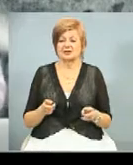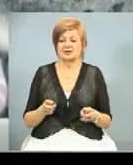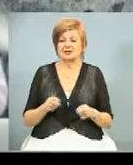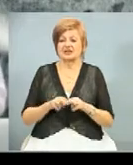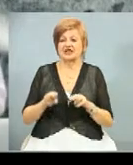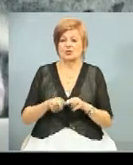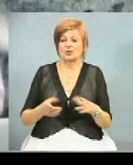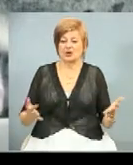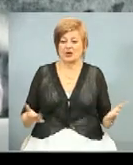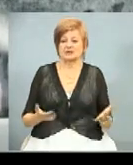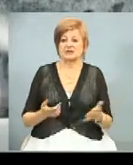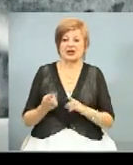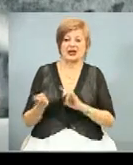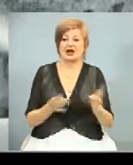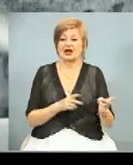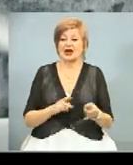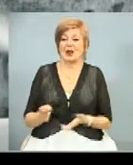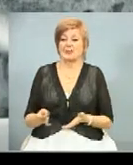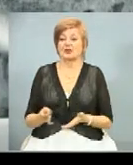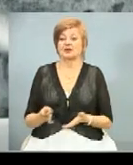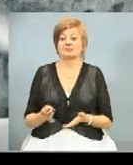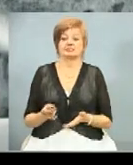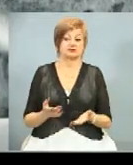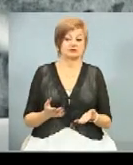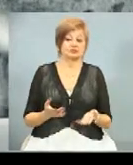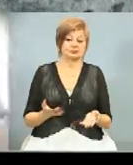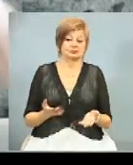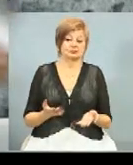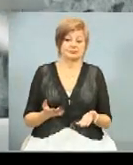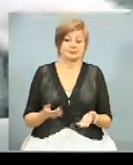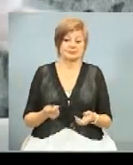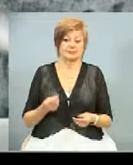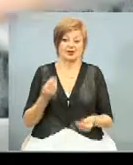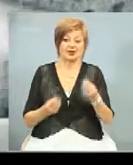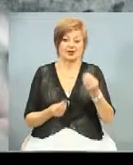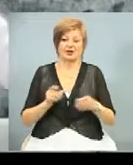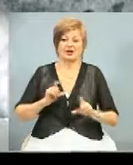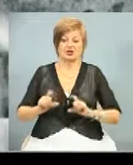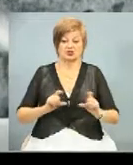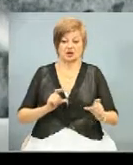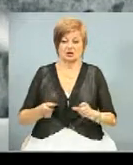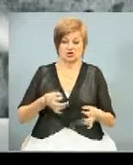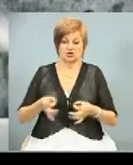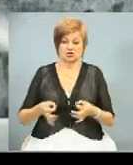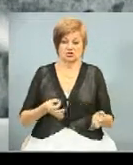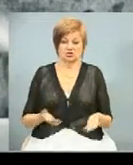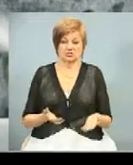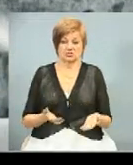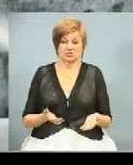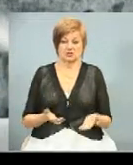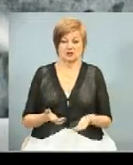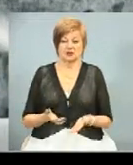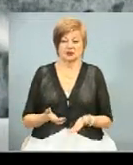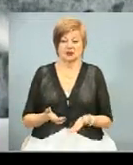инструментах. Хакер – это тот, кто хакирует. Он играет в шашки и